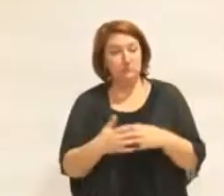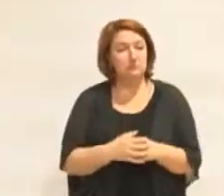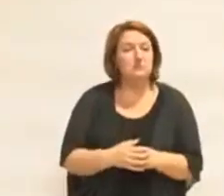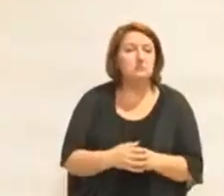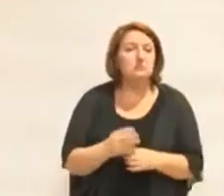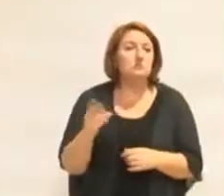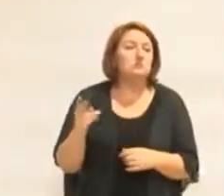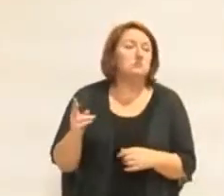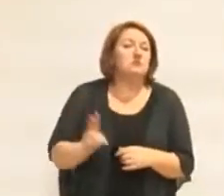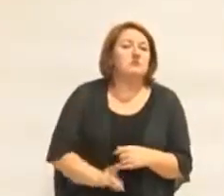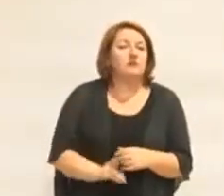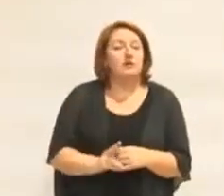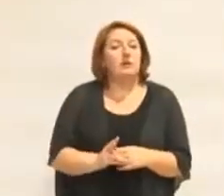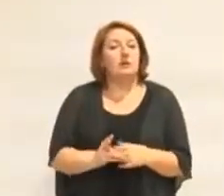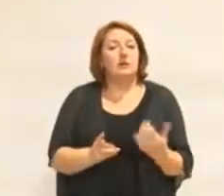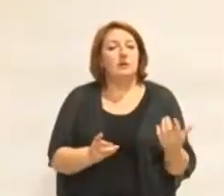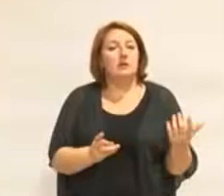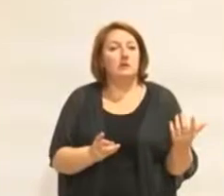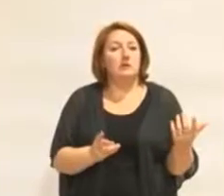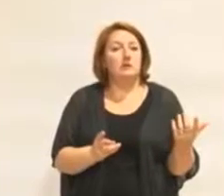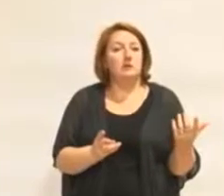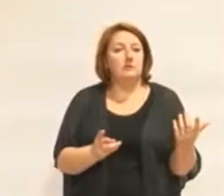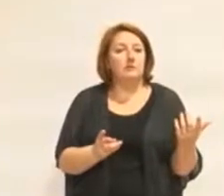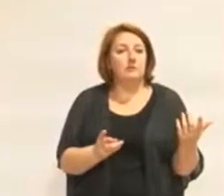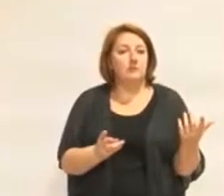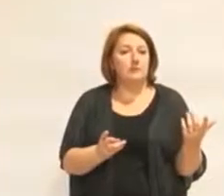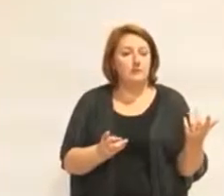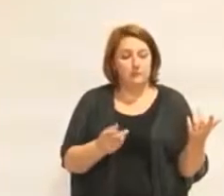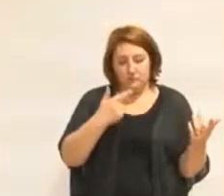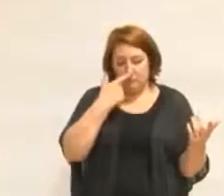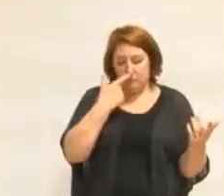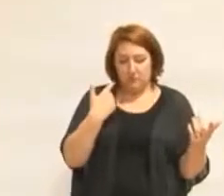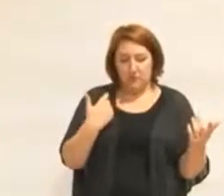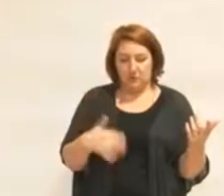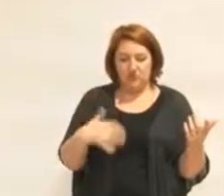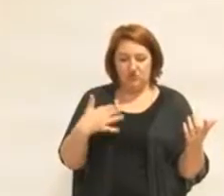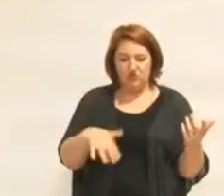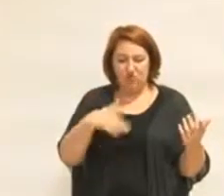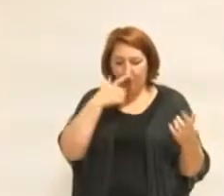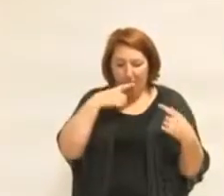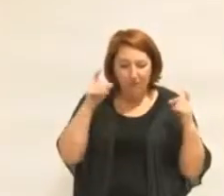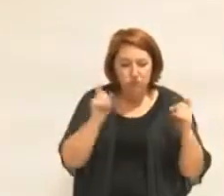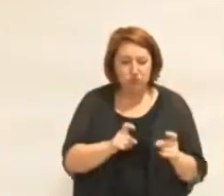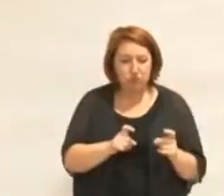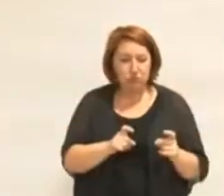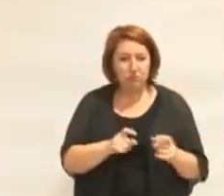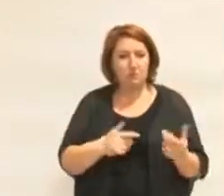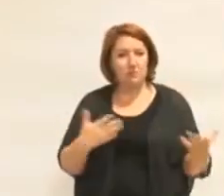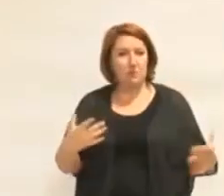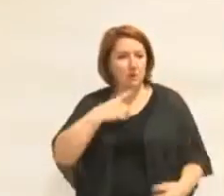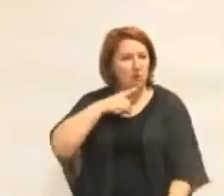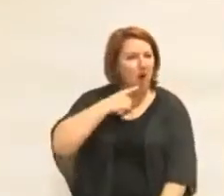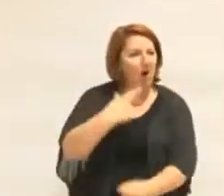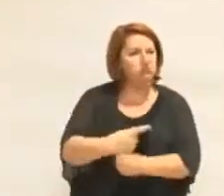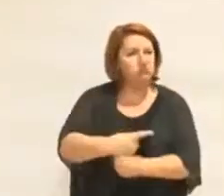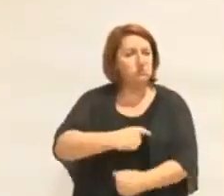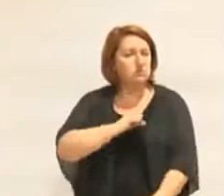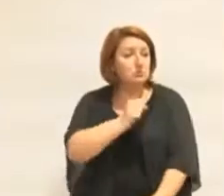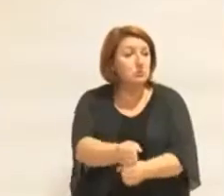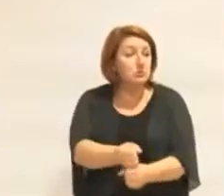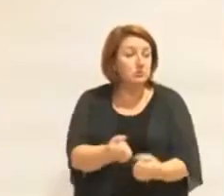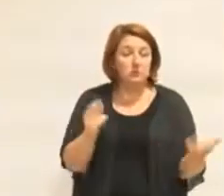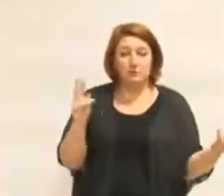Finalement, on a eu le rabot et maintenant on a la toise. Je ne sais pas vraiment ce qui est le